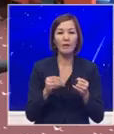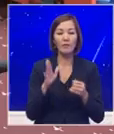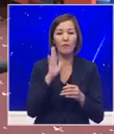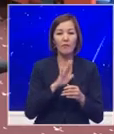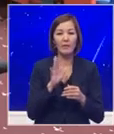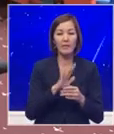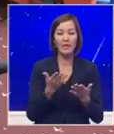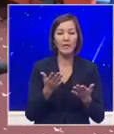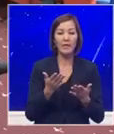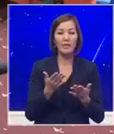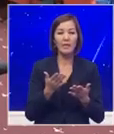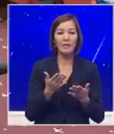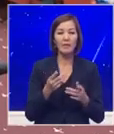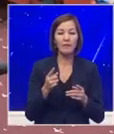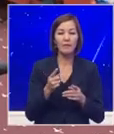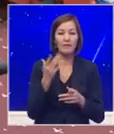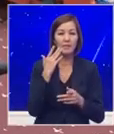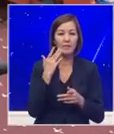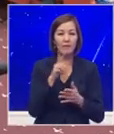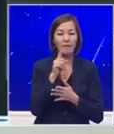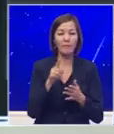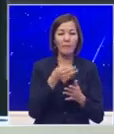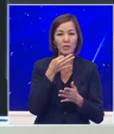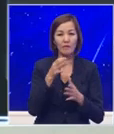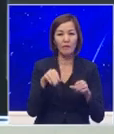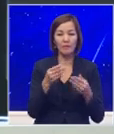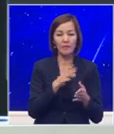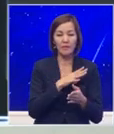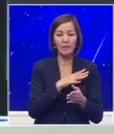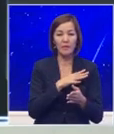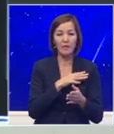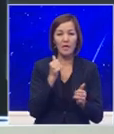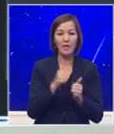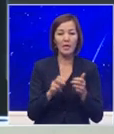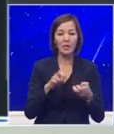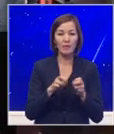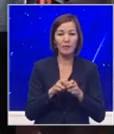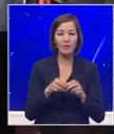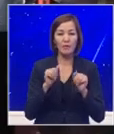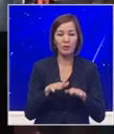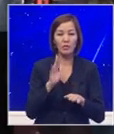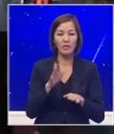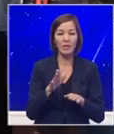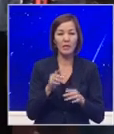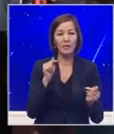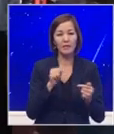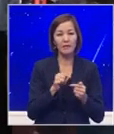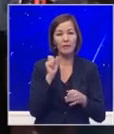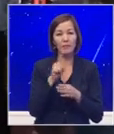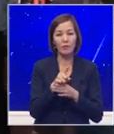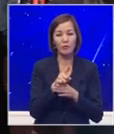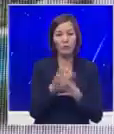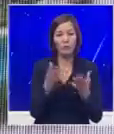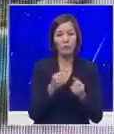водопроводных сетей ни один вопрос не остался без ответа глава региона заверил что каждая проблема будет она соответствующее поручение